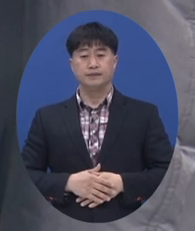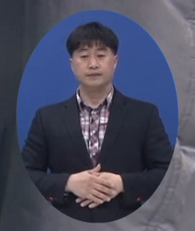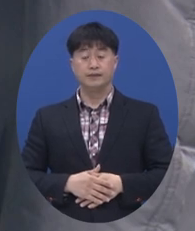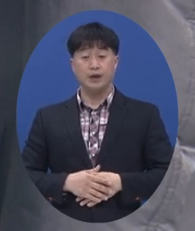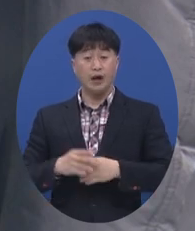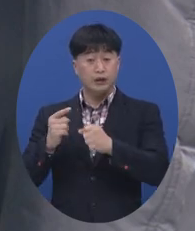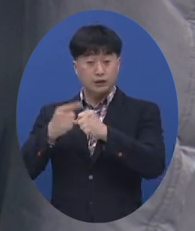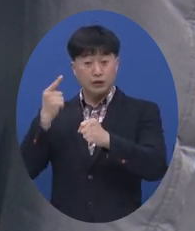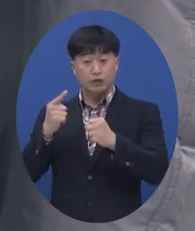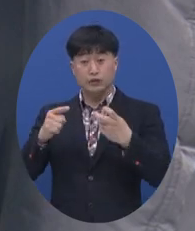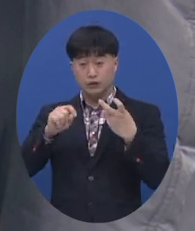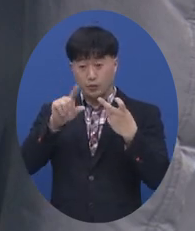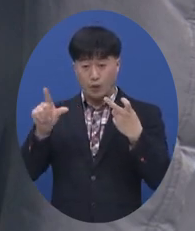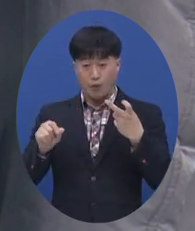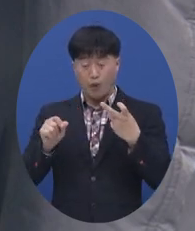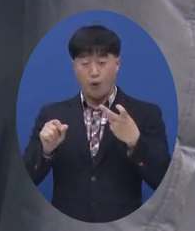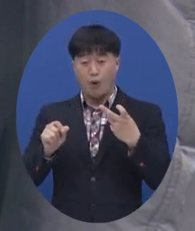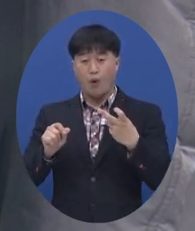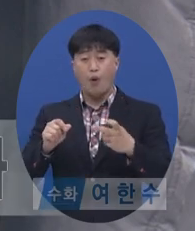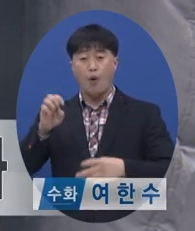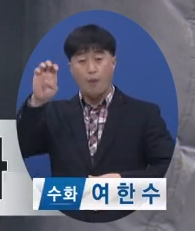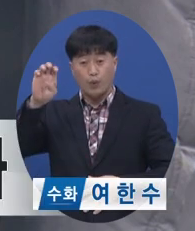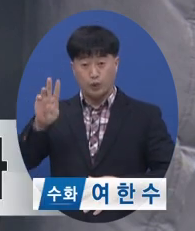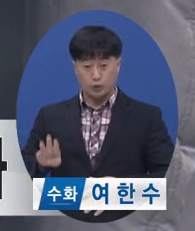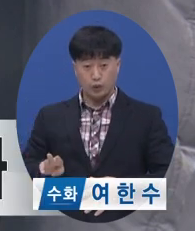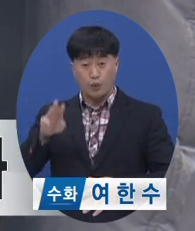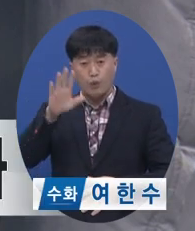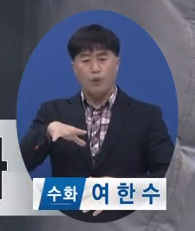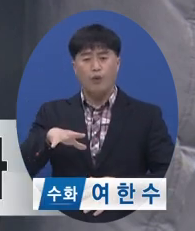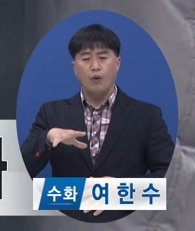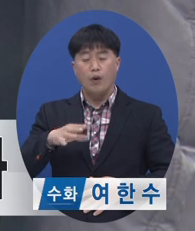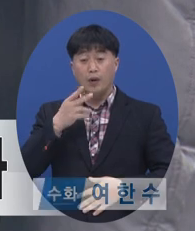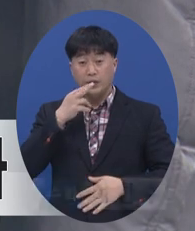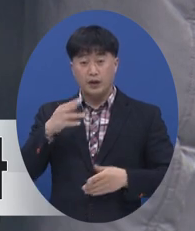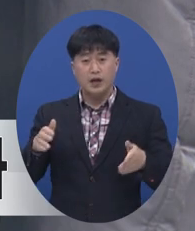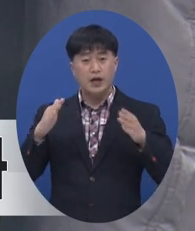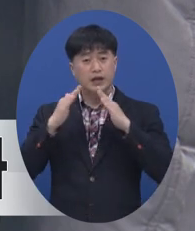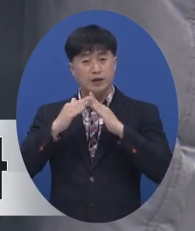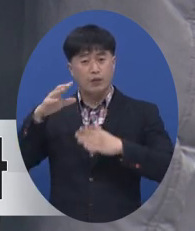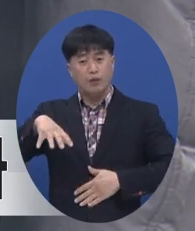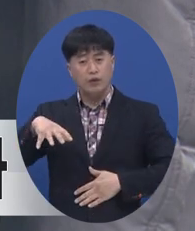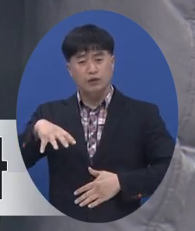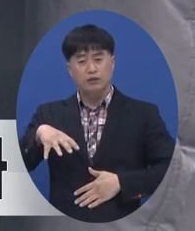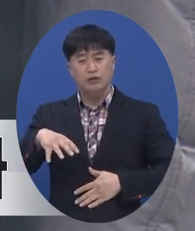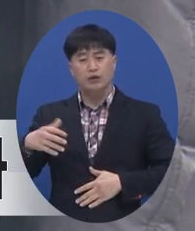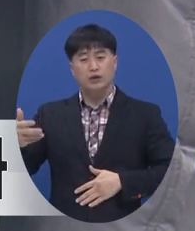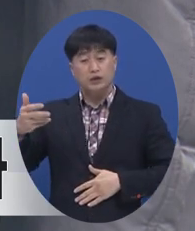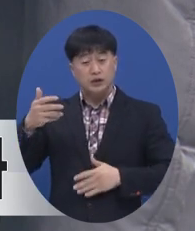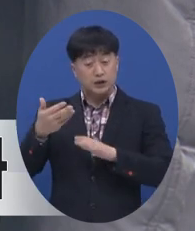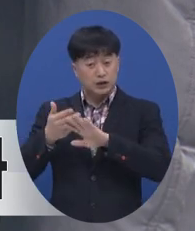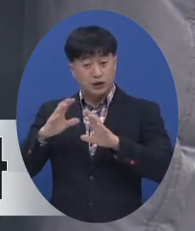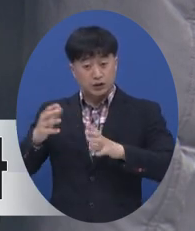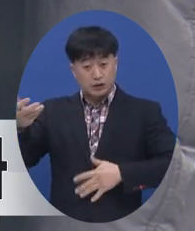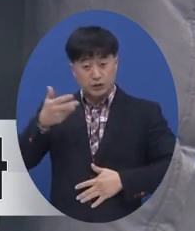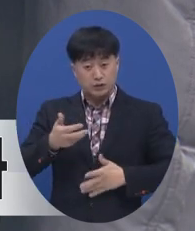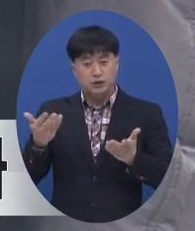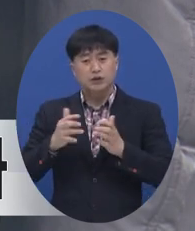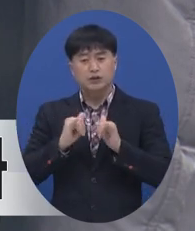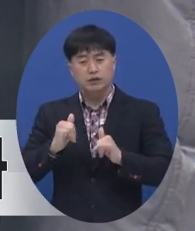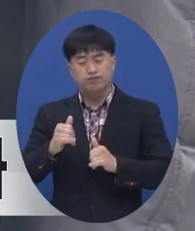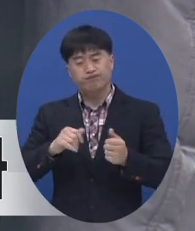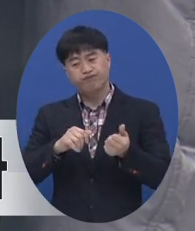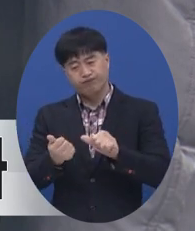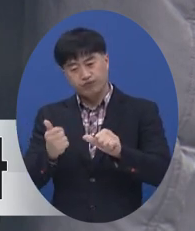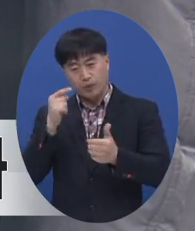지난해 12월 포천의 한 비닐하우스 기숙사에서 이주노동자가 숨진 채로 발견됐습니다 이제